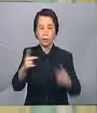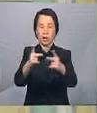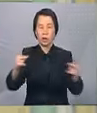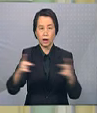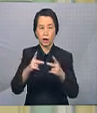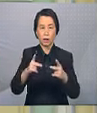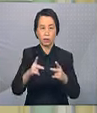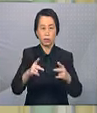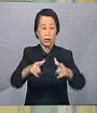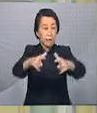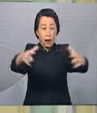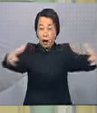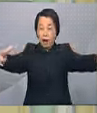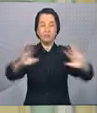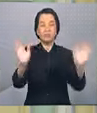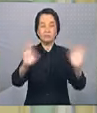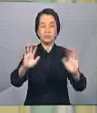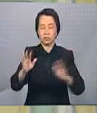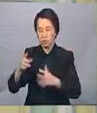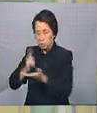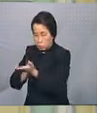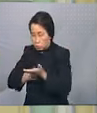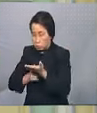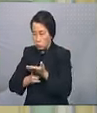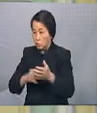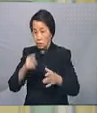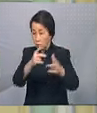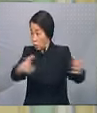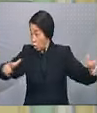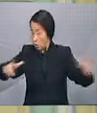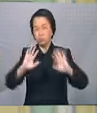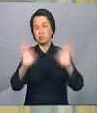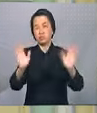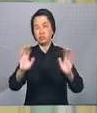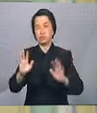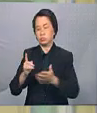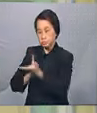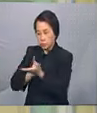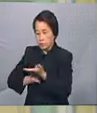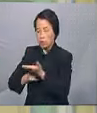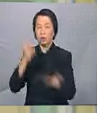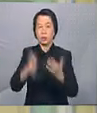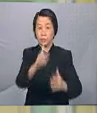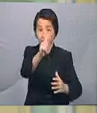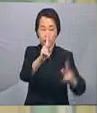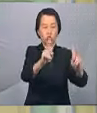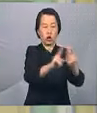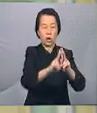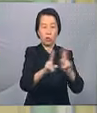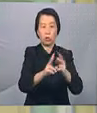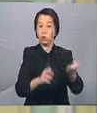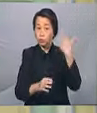radius yang terlalu luas. Itu keputusan yang dicapai. Misalnya, mungkin satu kampung saja yang